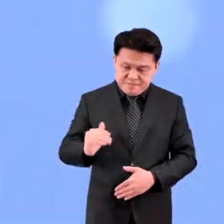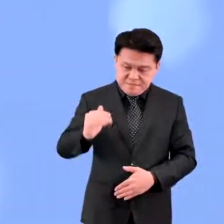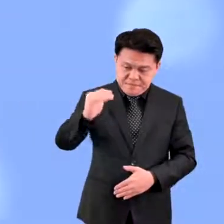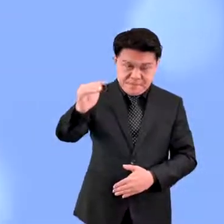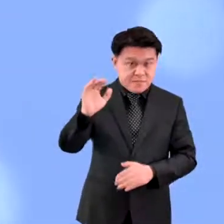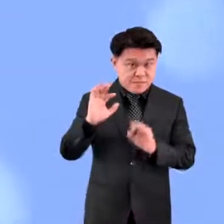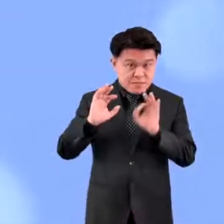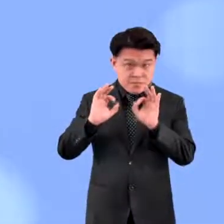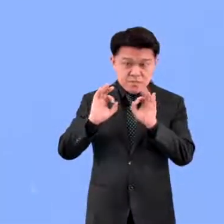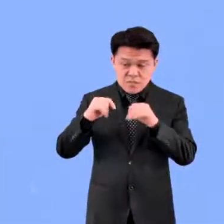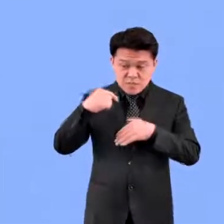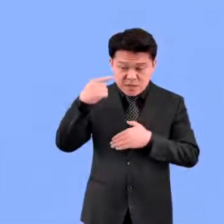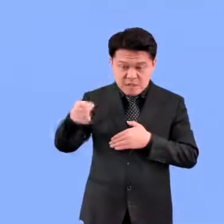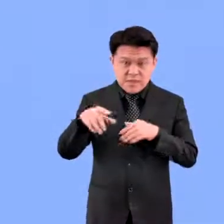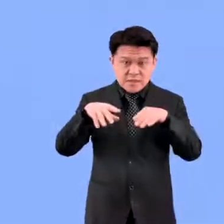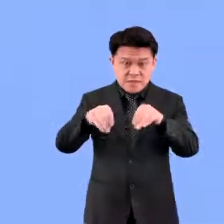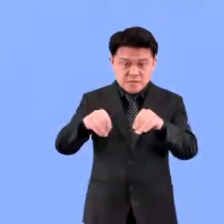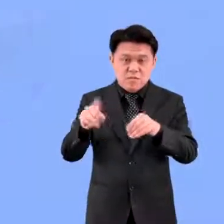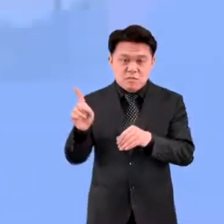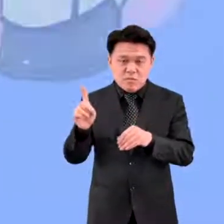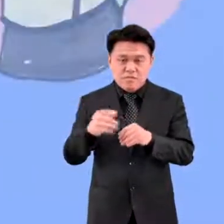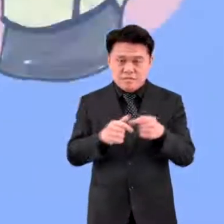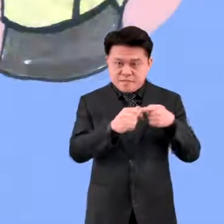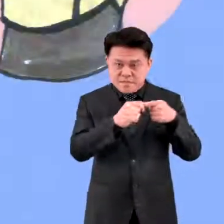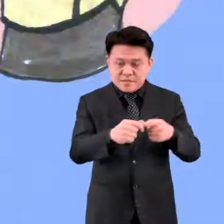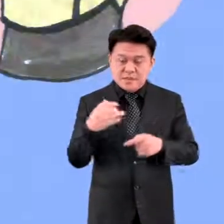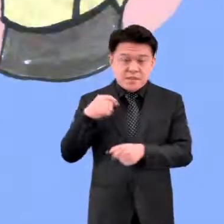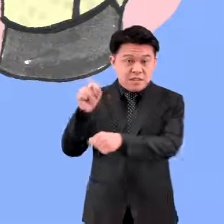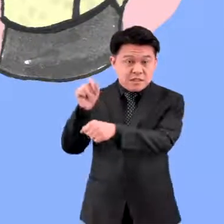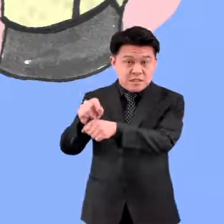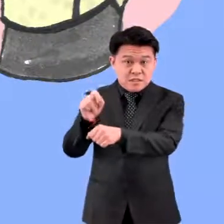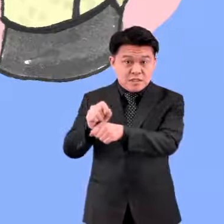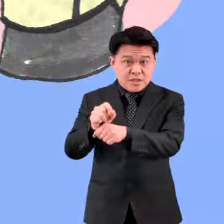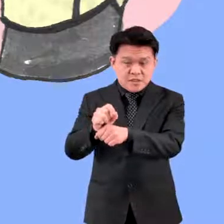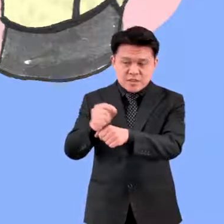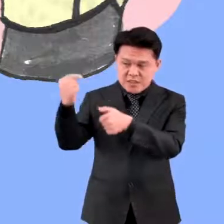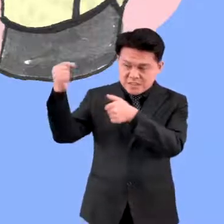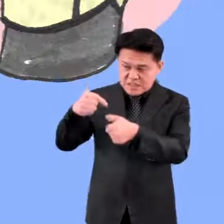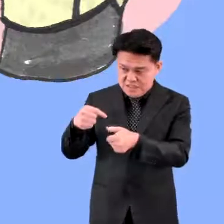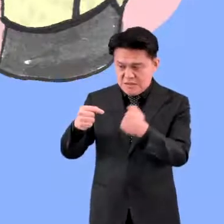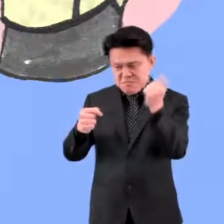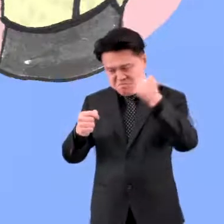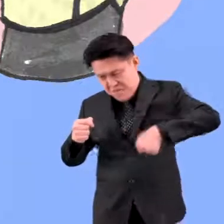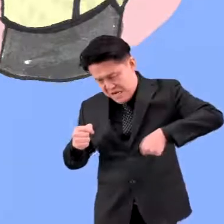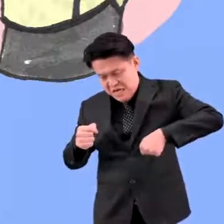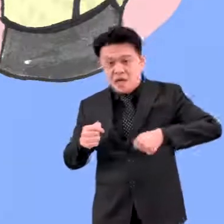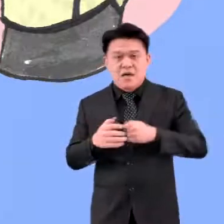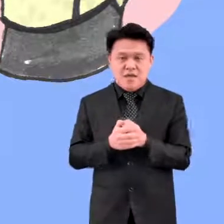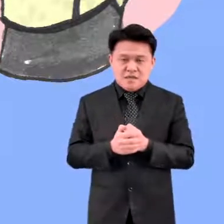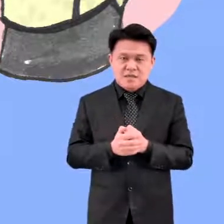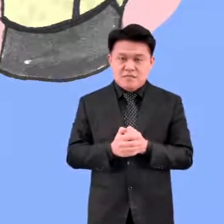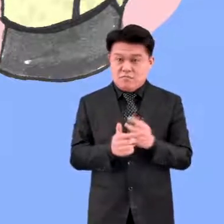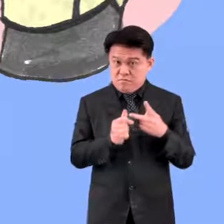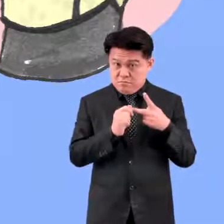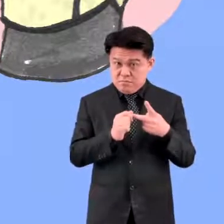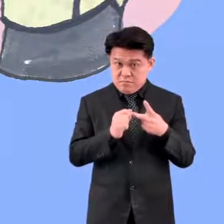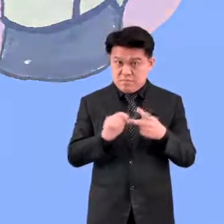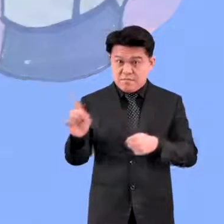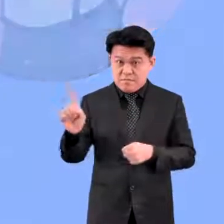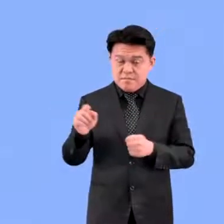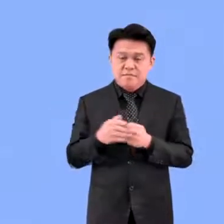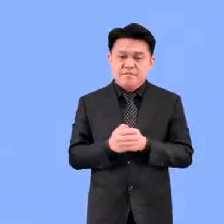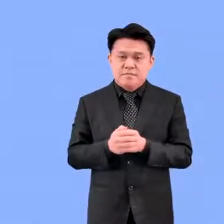마지막으로 절차를 통한 참여 중단은 첫째, 담당 직원의 정당한 지시를 따르지 않는